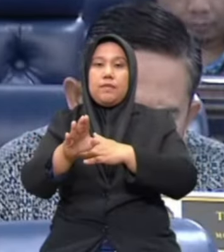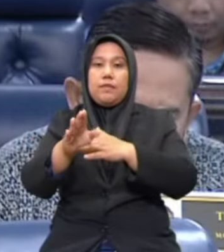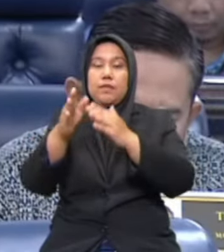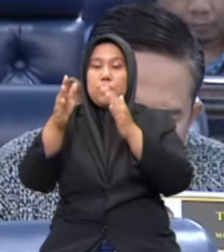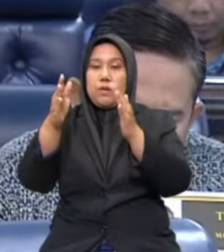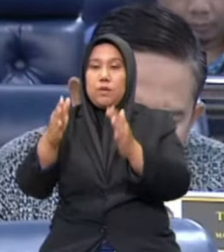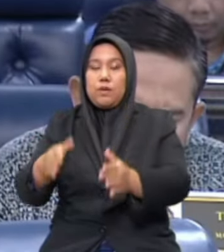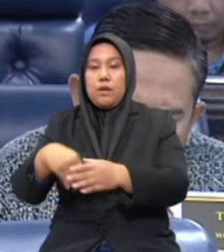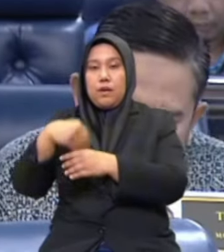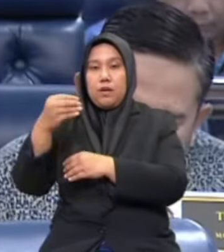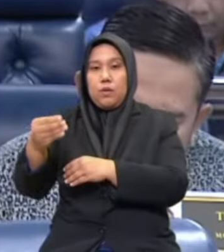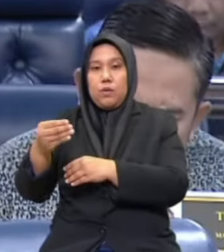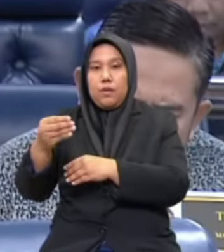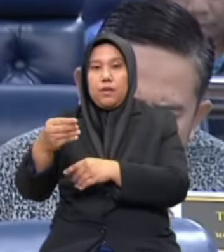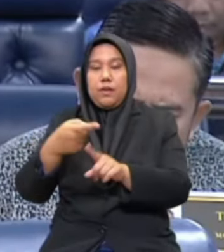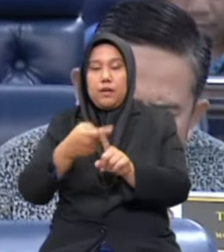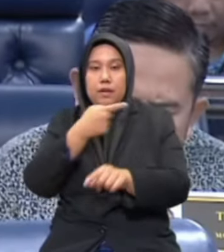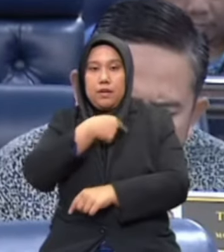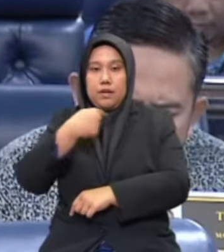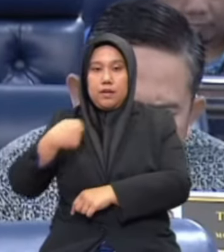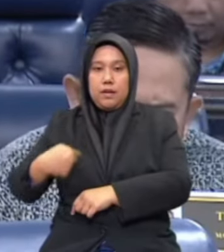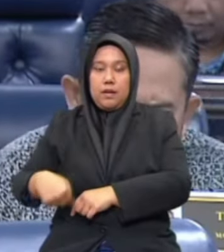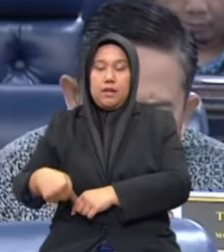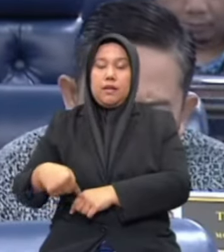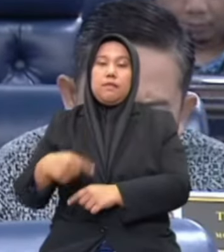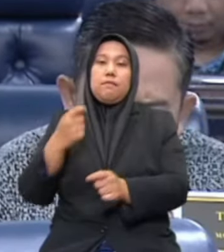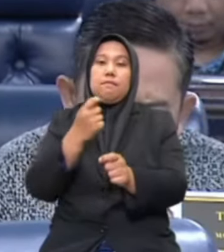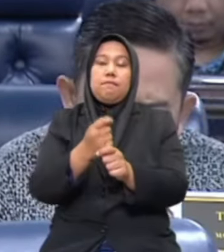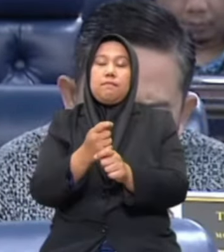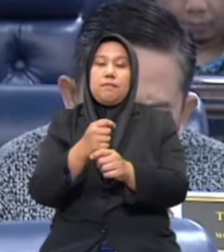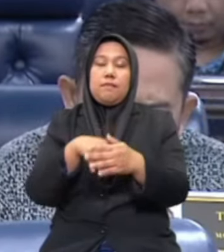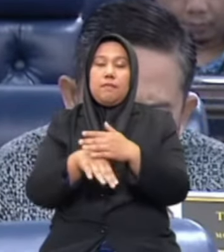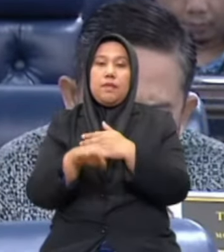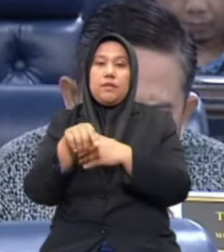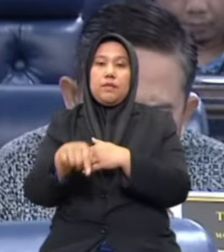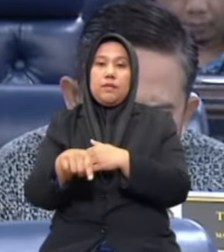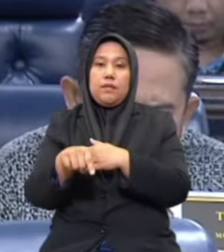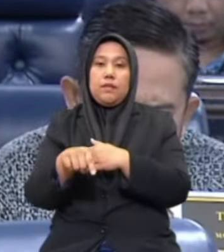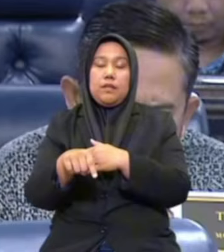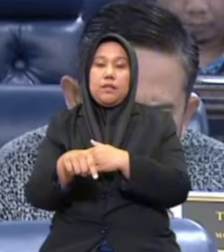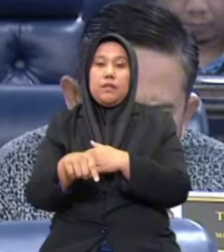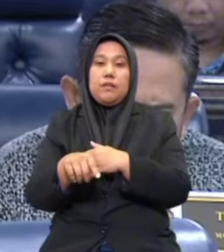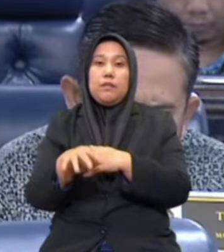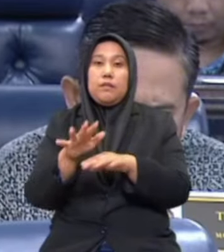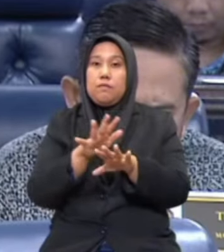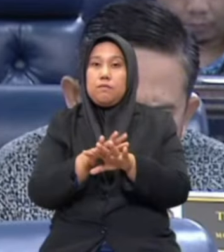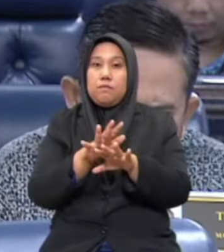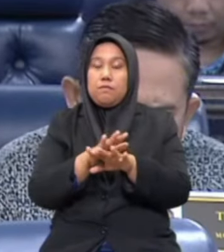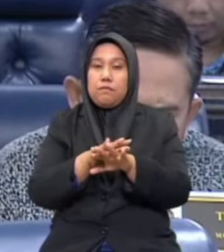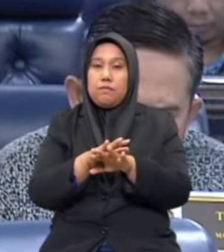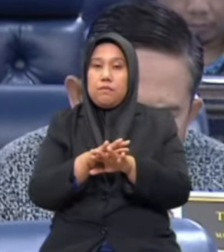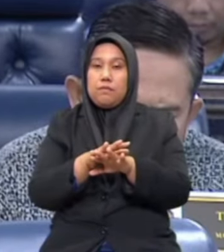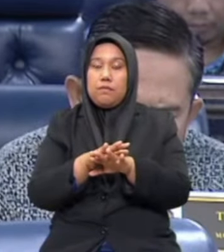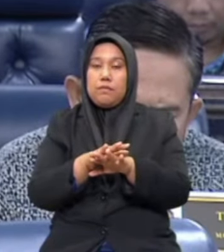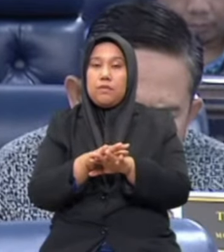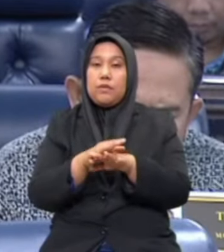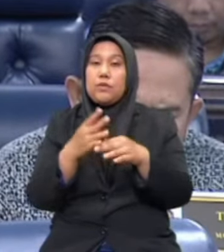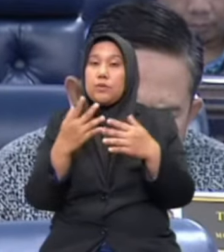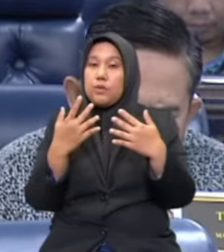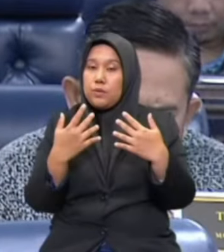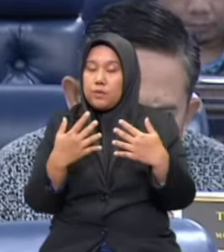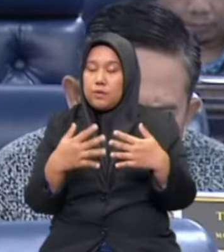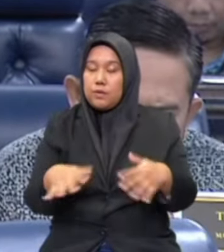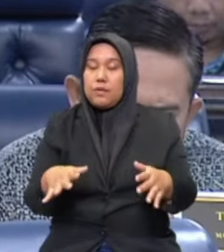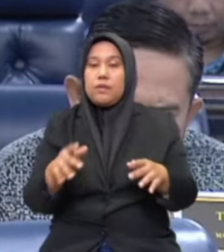China yang menetapkan di dalam negara kita dan malah tuduhan itu kata jutaan rakyat ataupun warga asing itu sudah metap di dalam negara